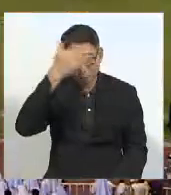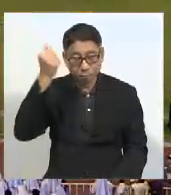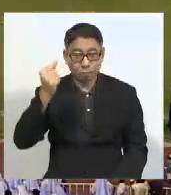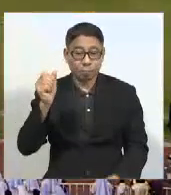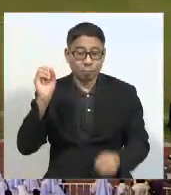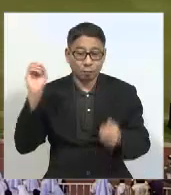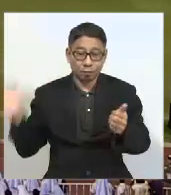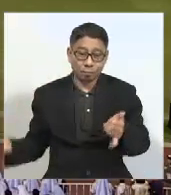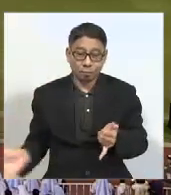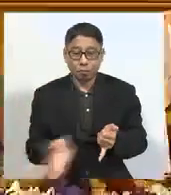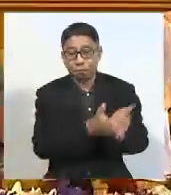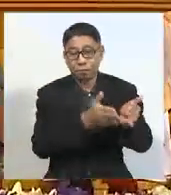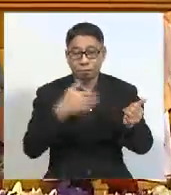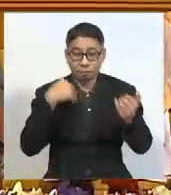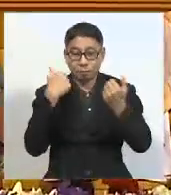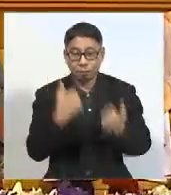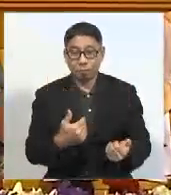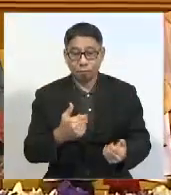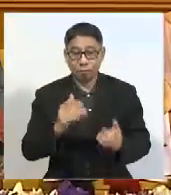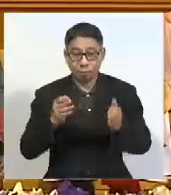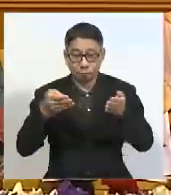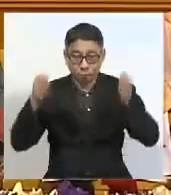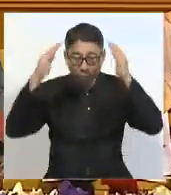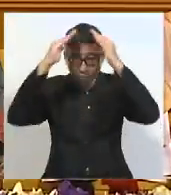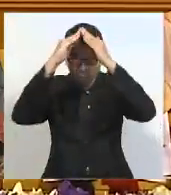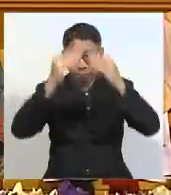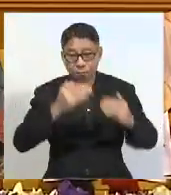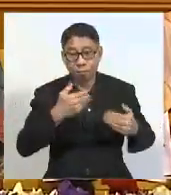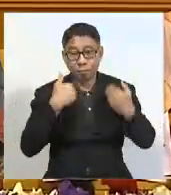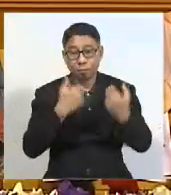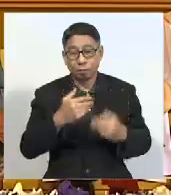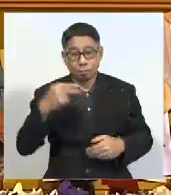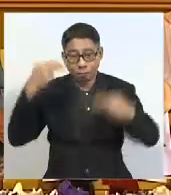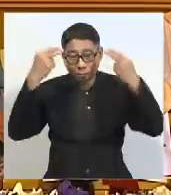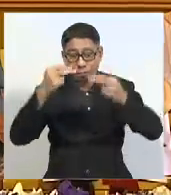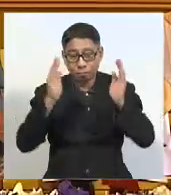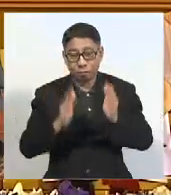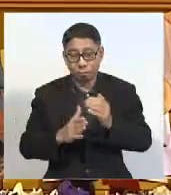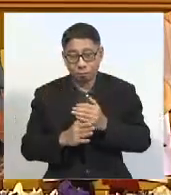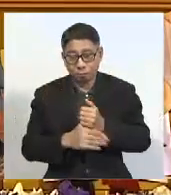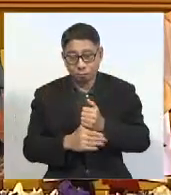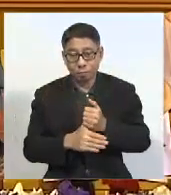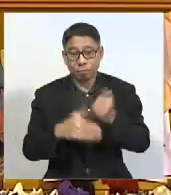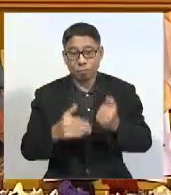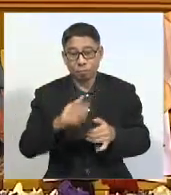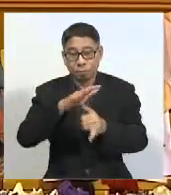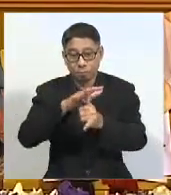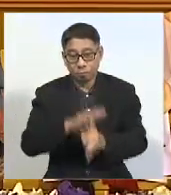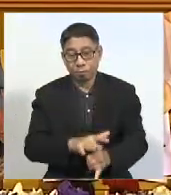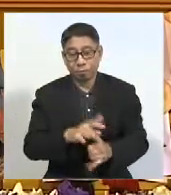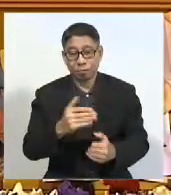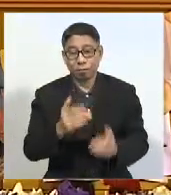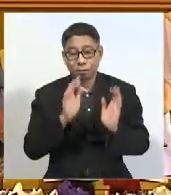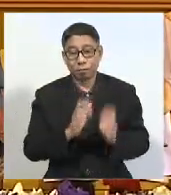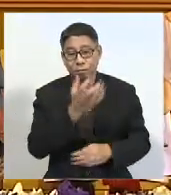ที่ถูกทอดทิ้งนอกจากนี้สมเด็จพระสันตะปาปายังแสดงความเป็นห่วงชาวประมงที่ถูกเอารัดเอาเปรียบและขอ